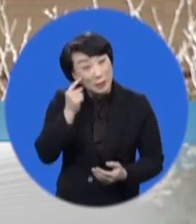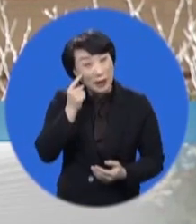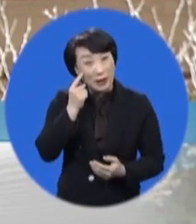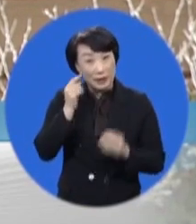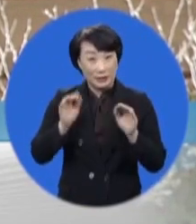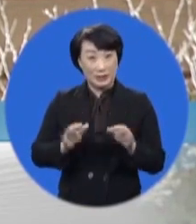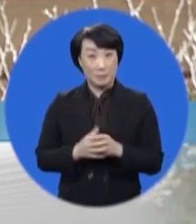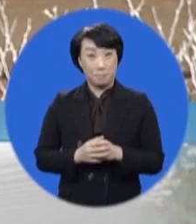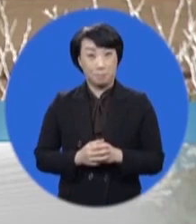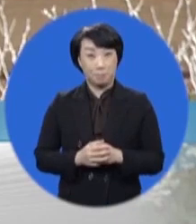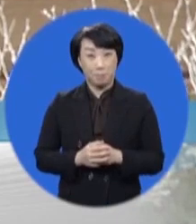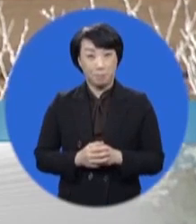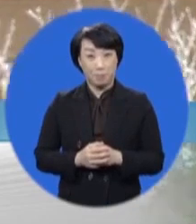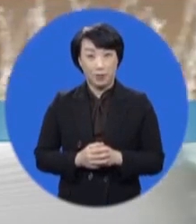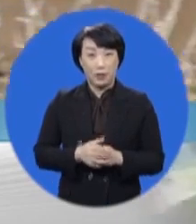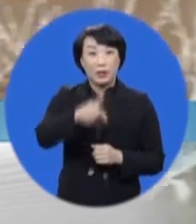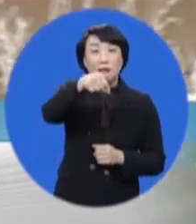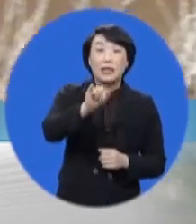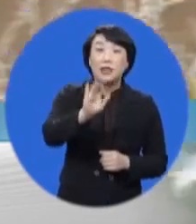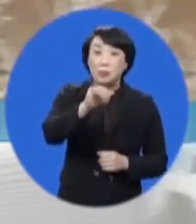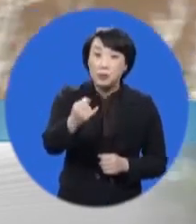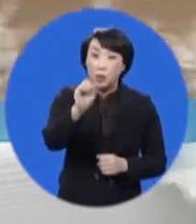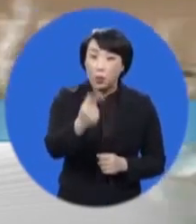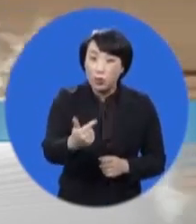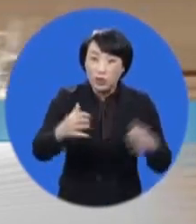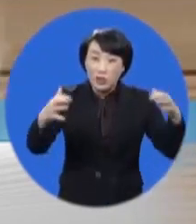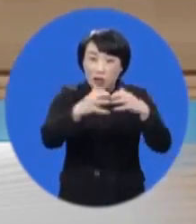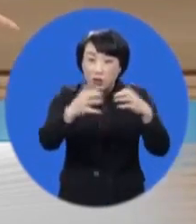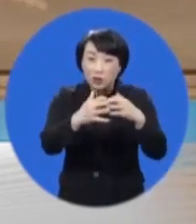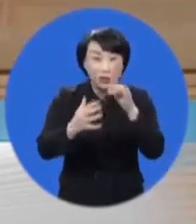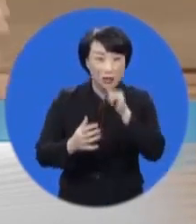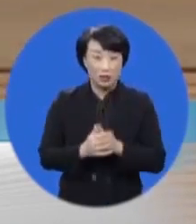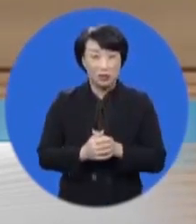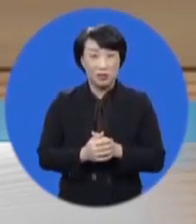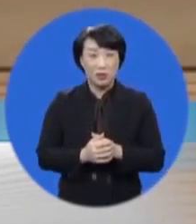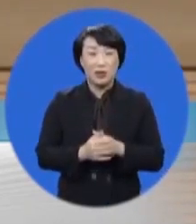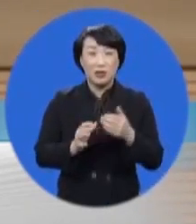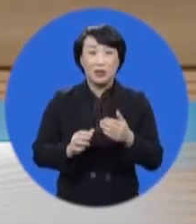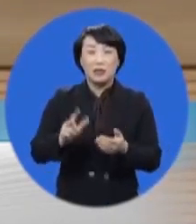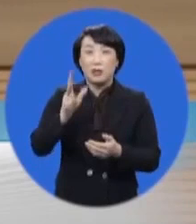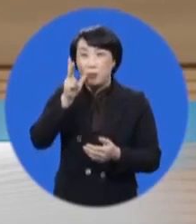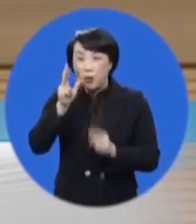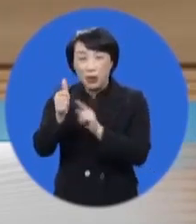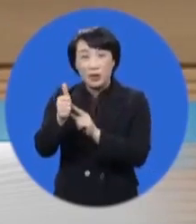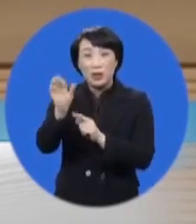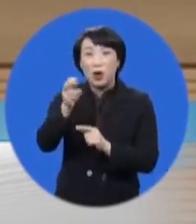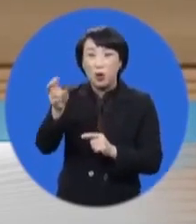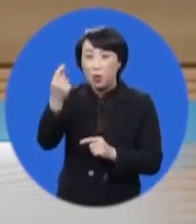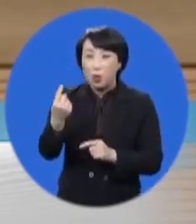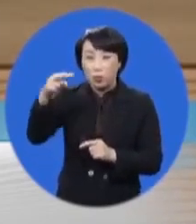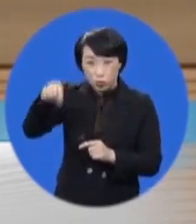보세요. 기본 전투에서 여호수아가 지금 전쟁